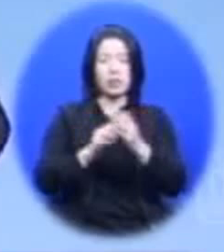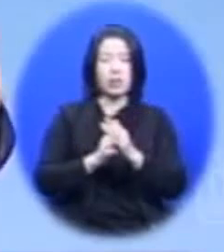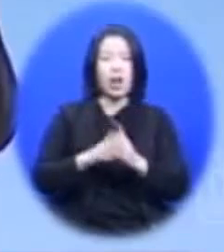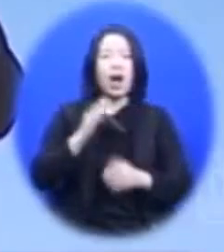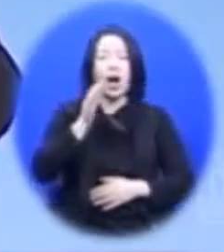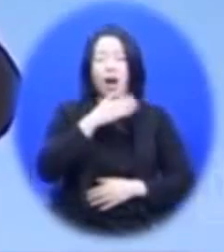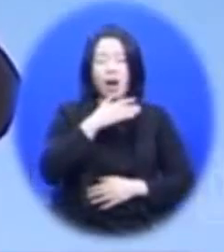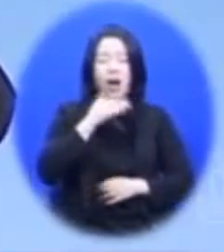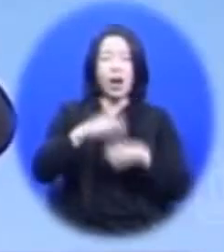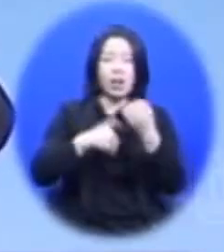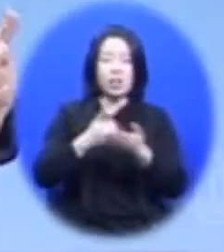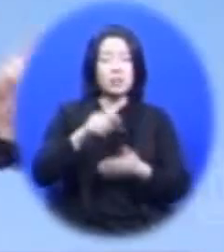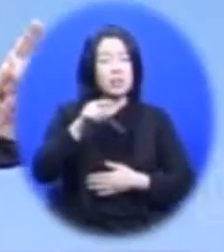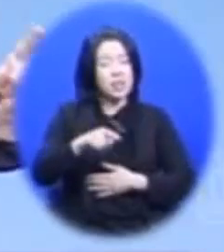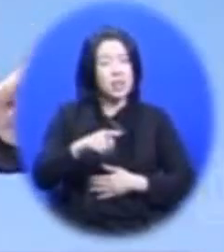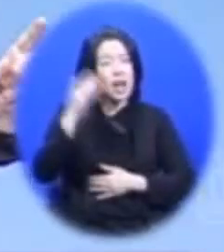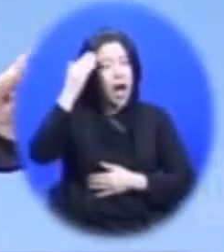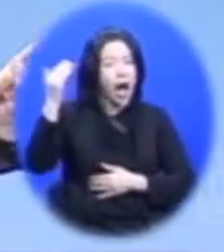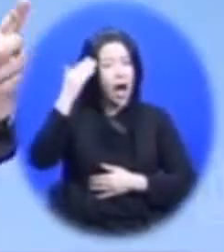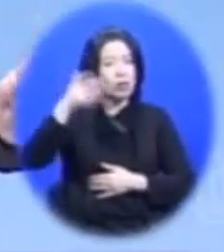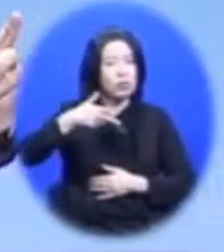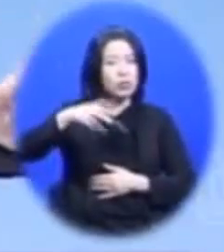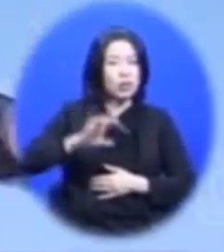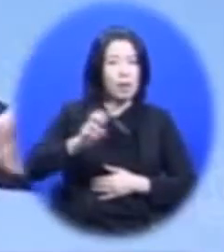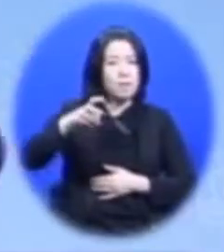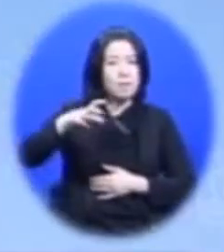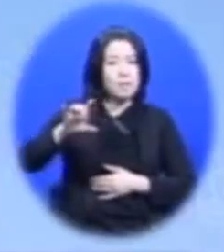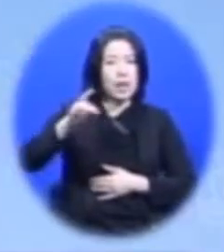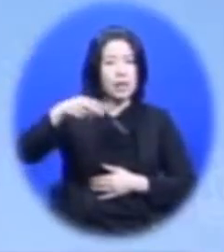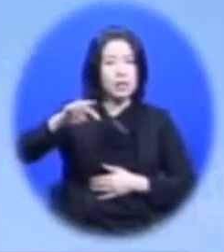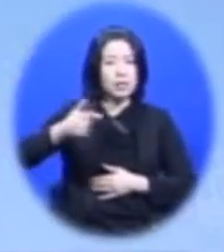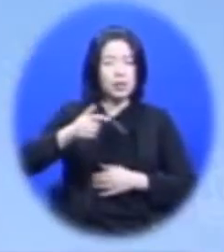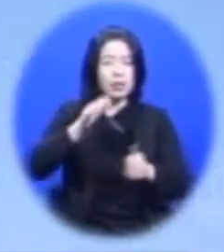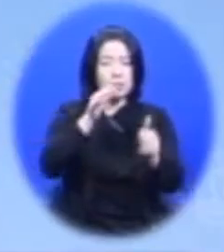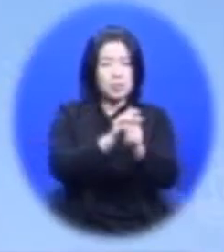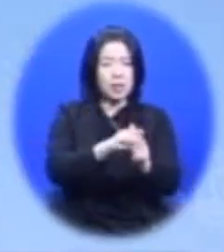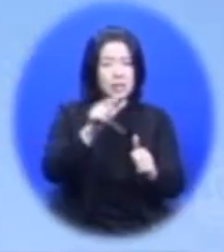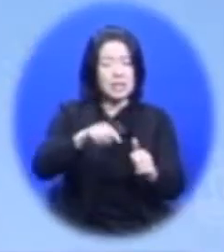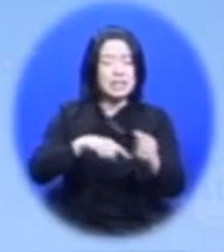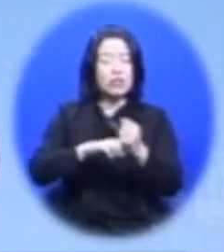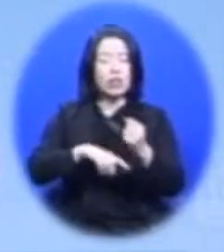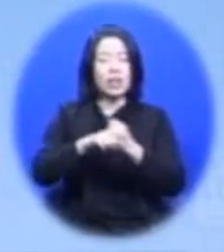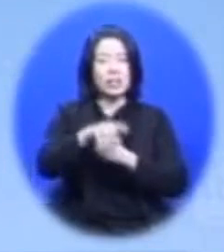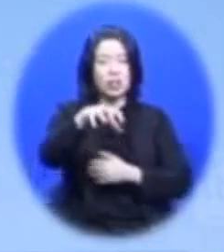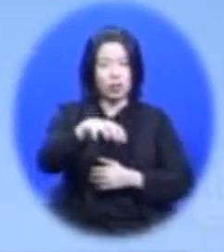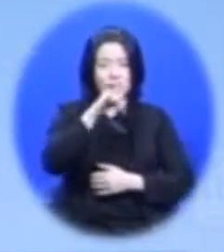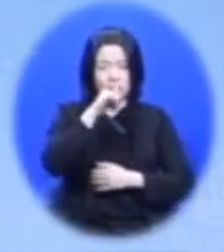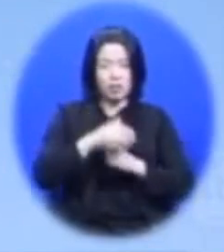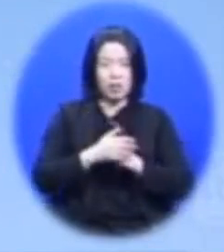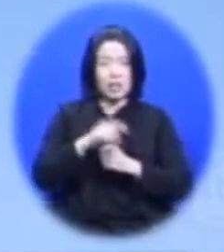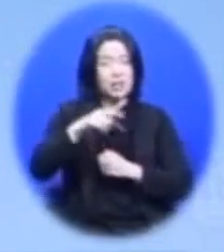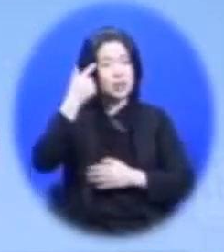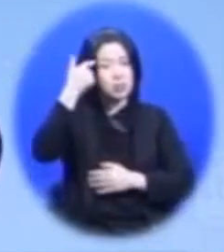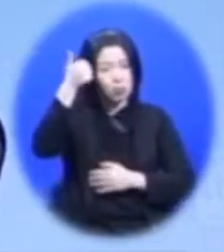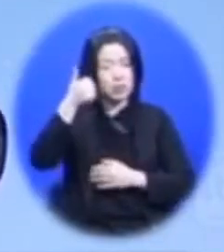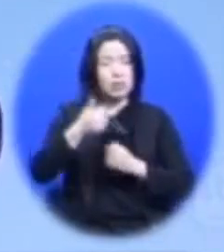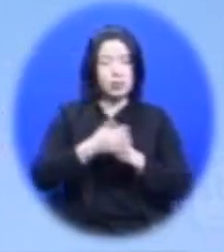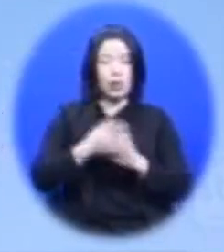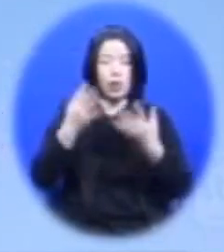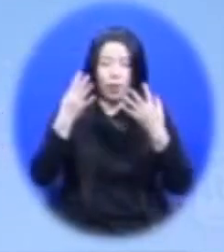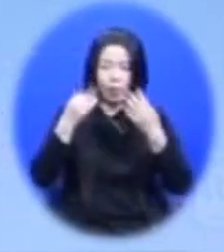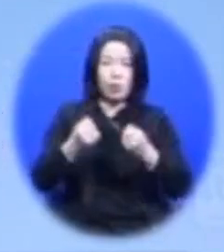이 목사님을 한국 컴패션을 맡기는 이유가 여기에 있었구나. 여러분 그 목사님도